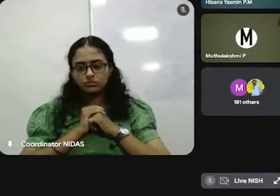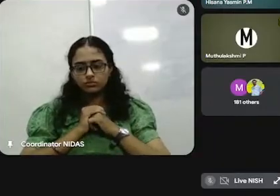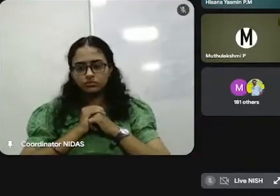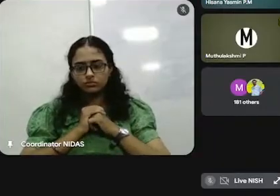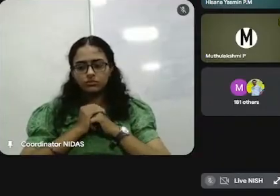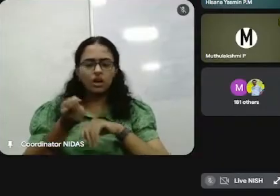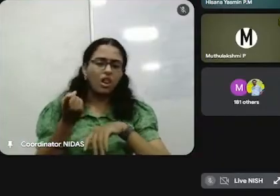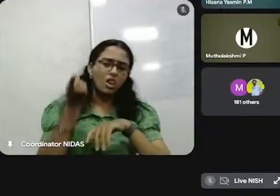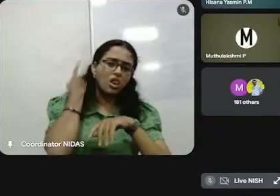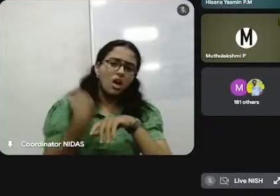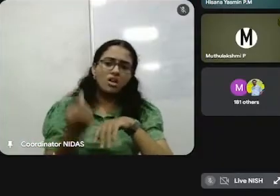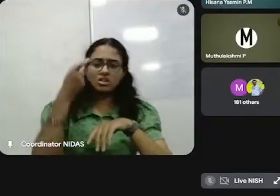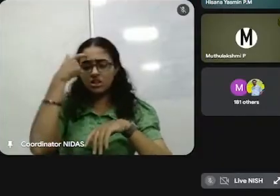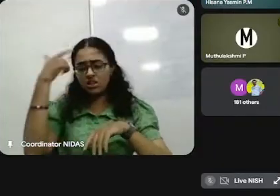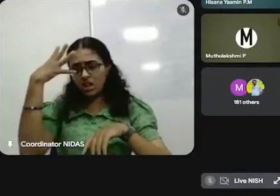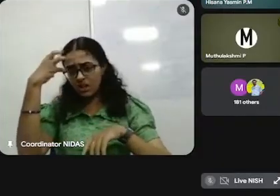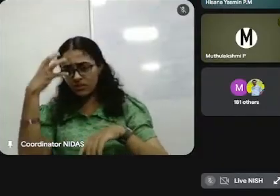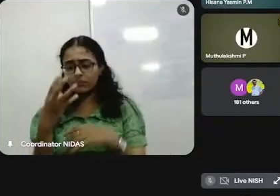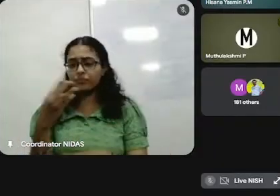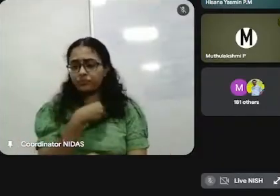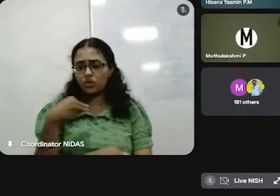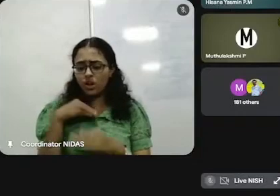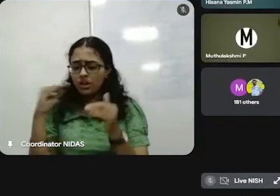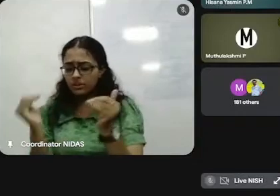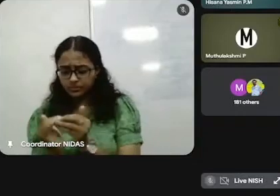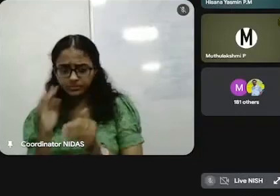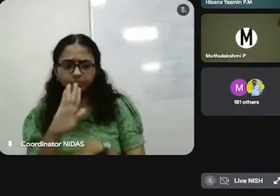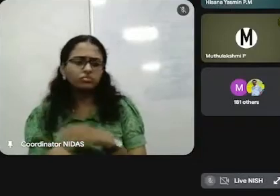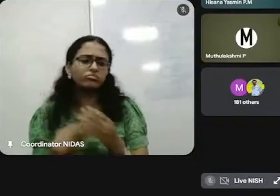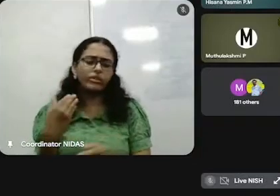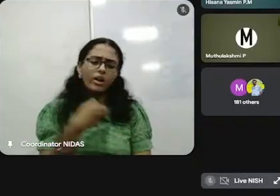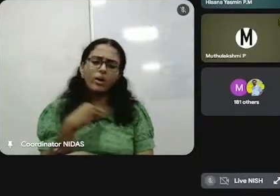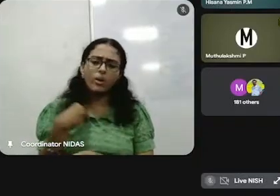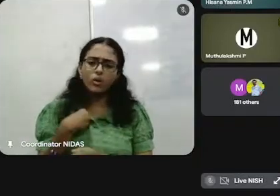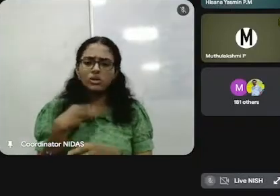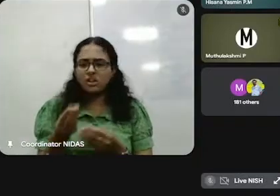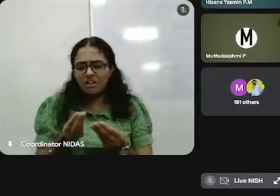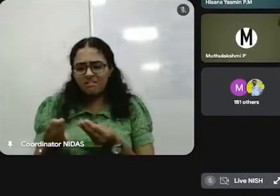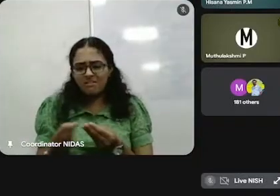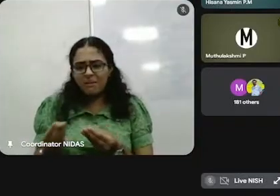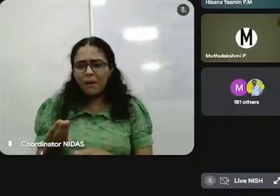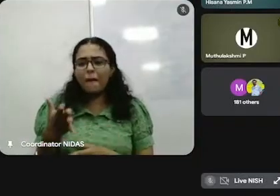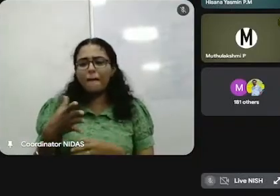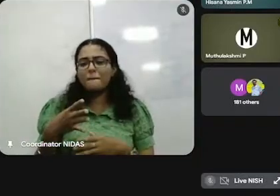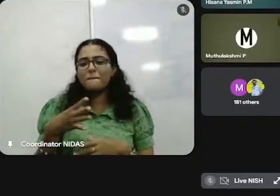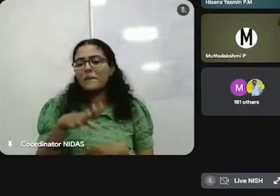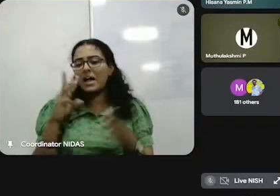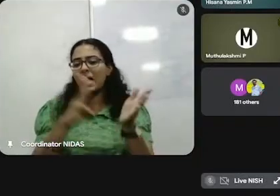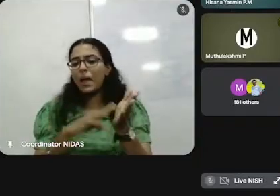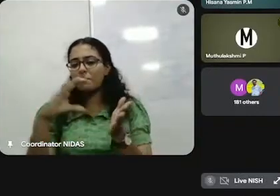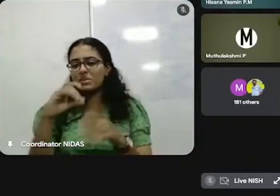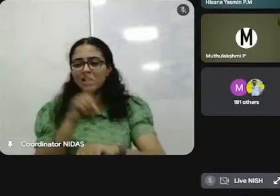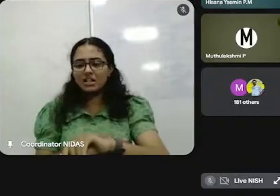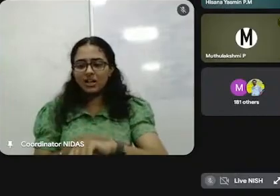ലാസ്റ്റ് തലവേദന വന്നപ്പോ നേരെ പോയി ഡോക്ടറെ കാണിച്ചു. ഡോക്ടർ പറഞ്ഞു ഇതിപ്പോ ചില ആൾക്ക് ഉണ്ടാവും, പീരിയഡ്സിന്റെ ടൈം അങ്ങനെയായിട്ട് ഉണ്ടാവും.